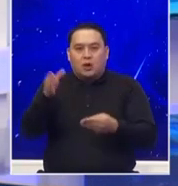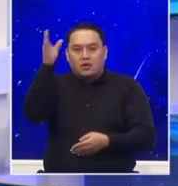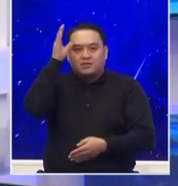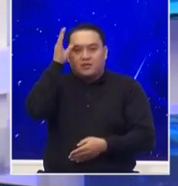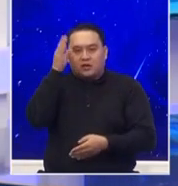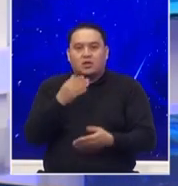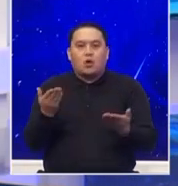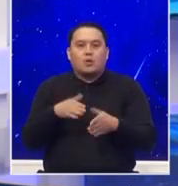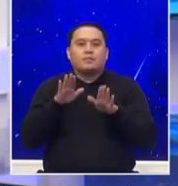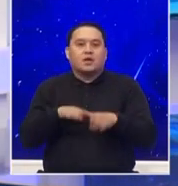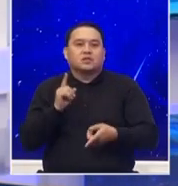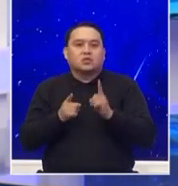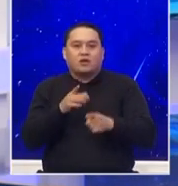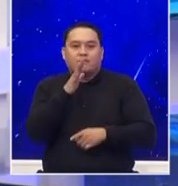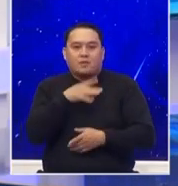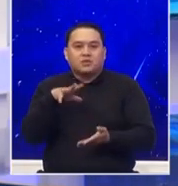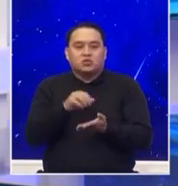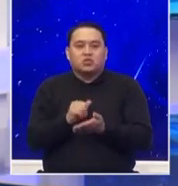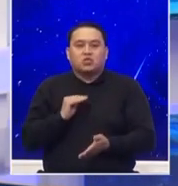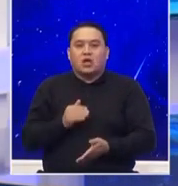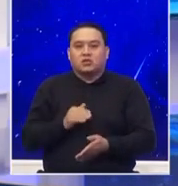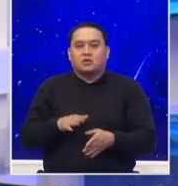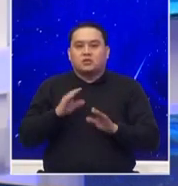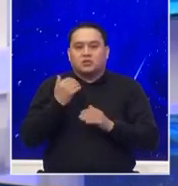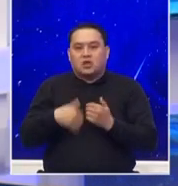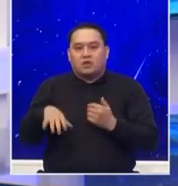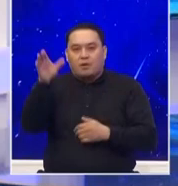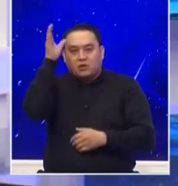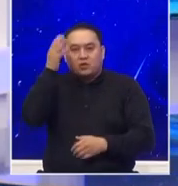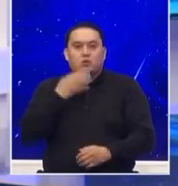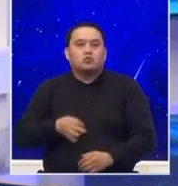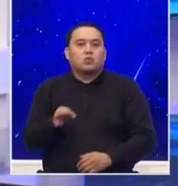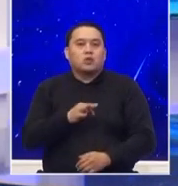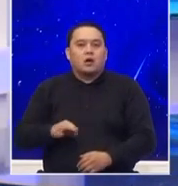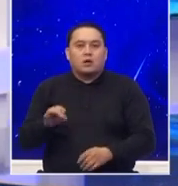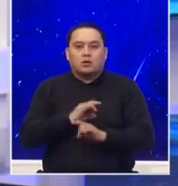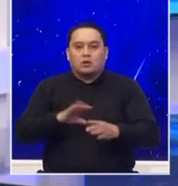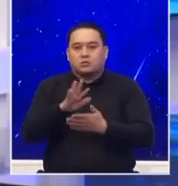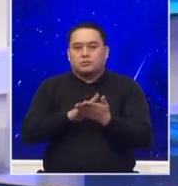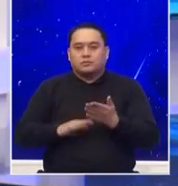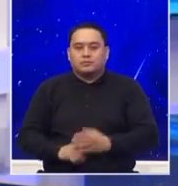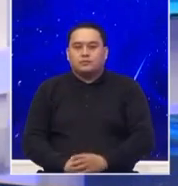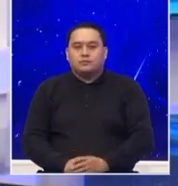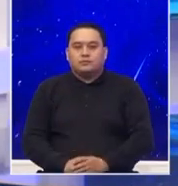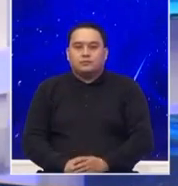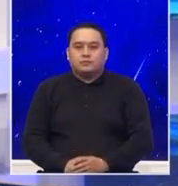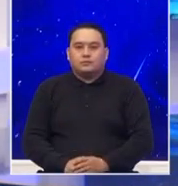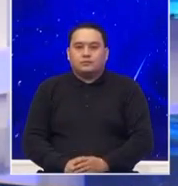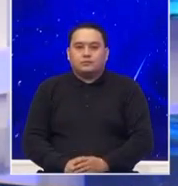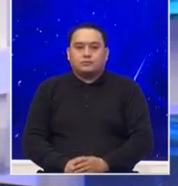образование. Какое место в настоящее время занимает частный сектор среднего образования в Алматинской области, разбирался наш